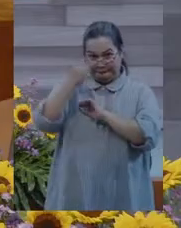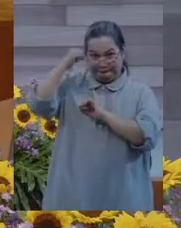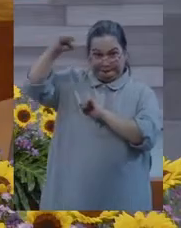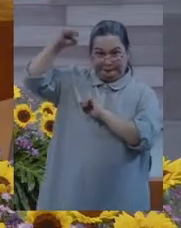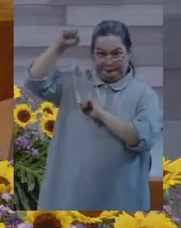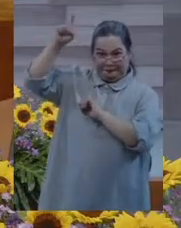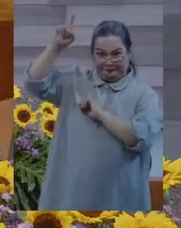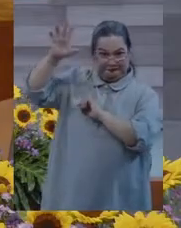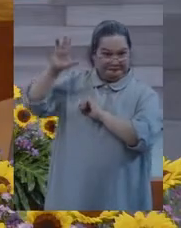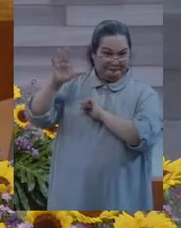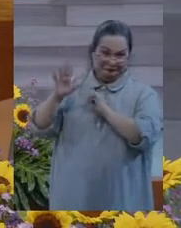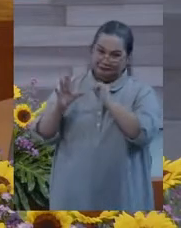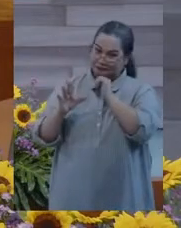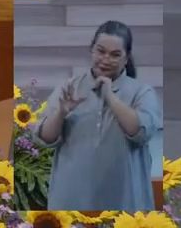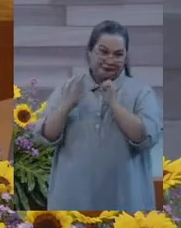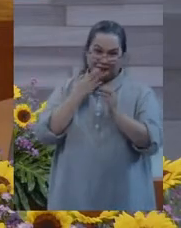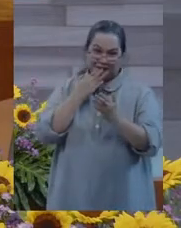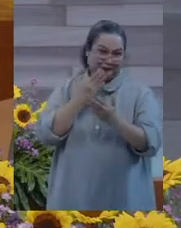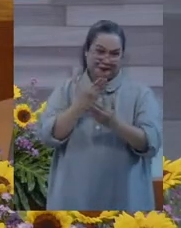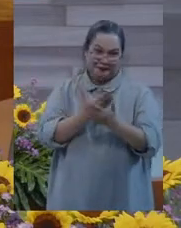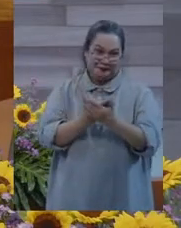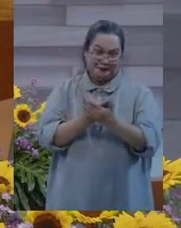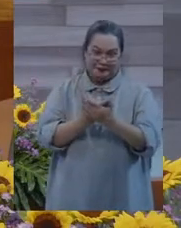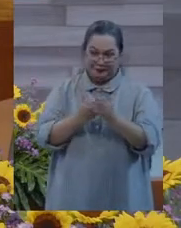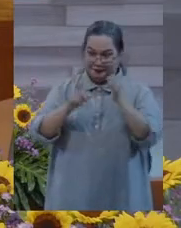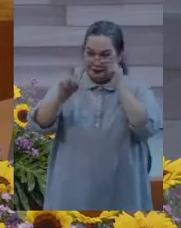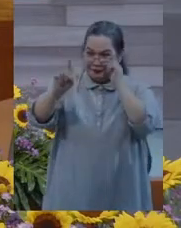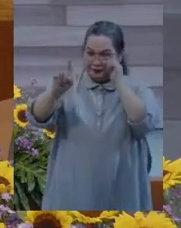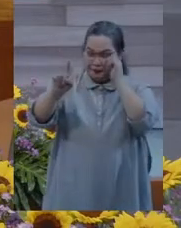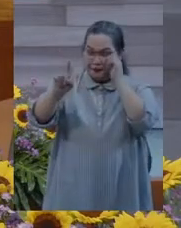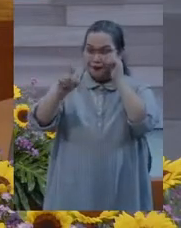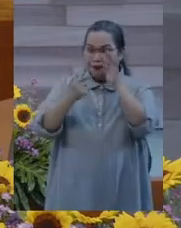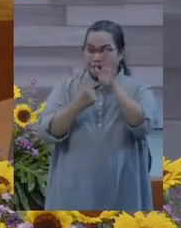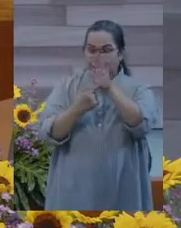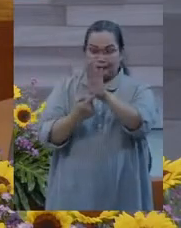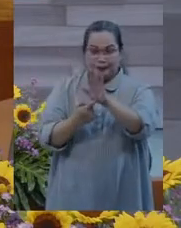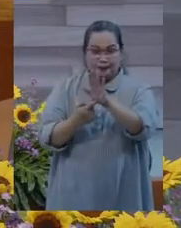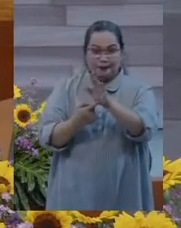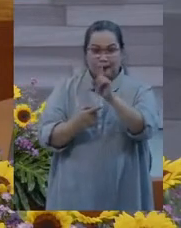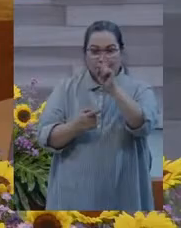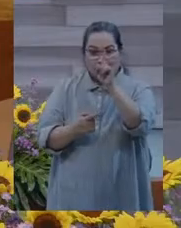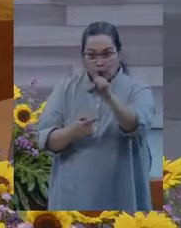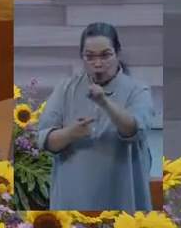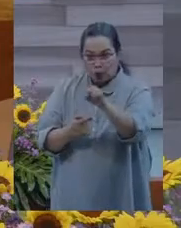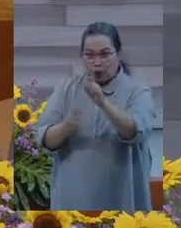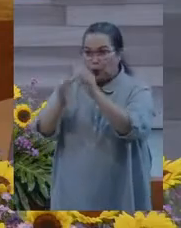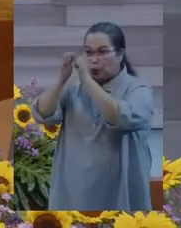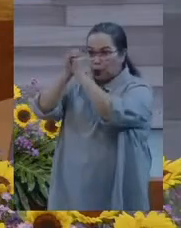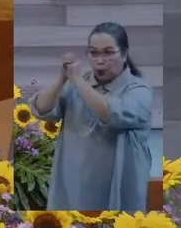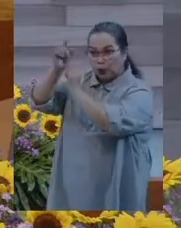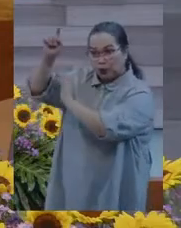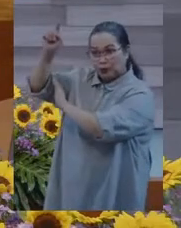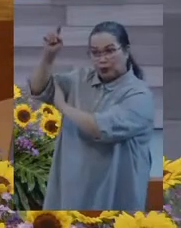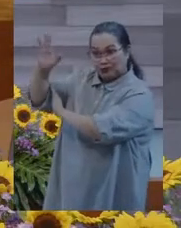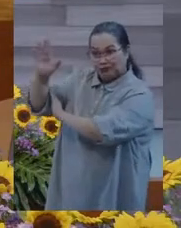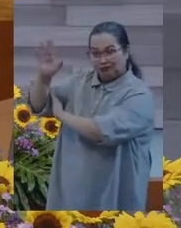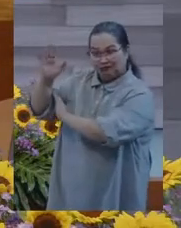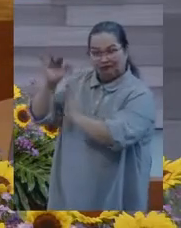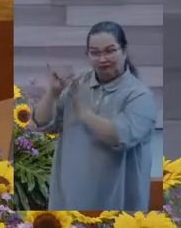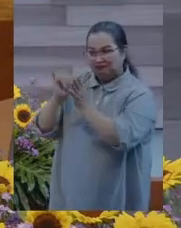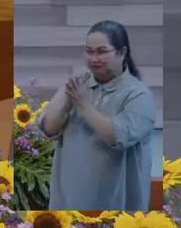Diyos. Isang pinakita niya ang isang pagsamba sa Diyos na